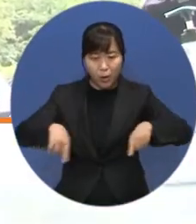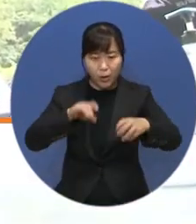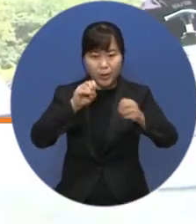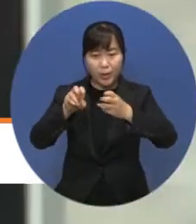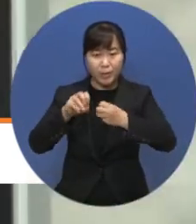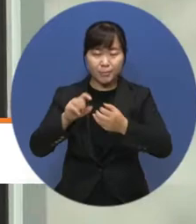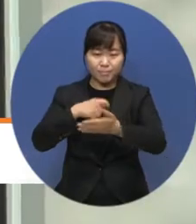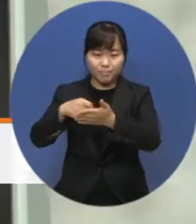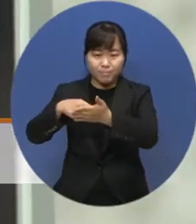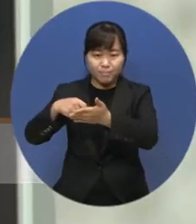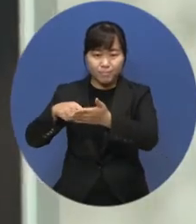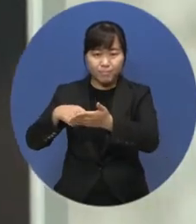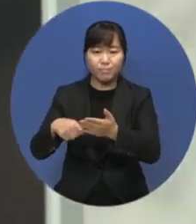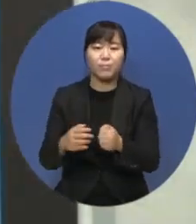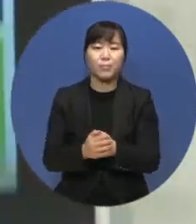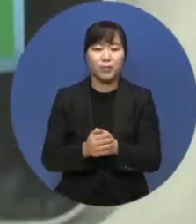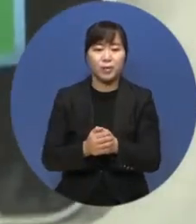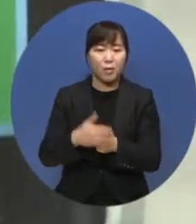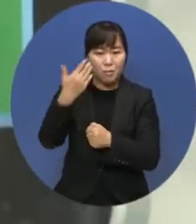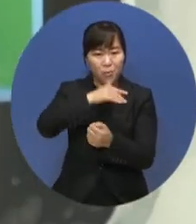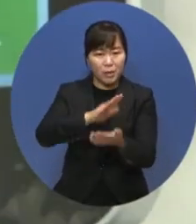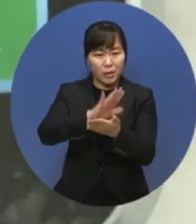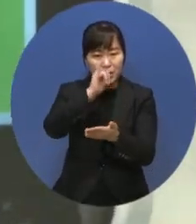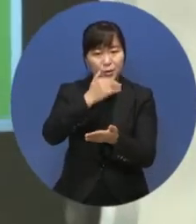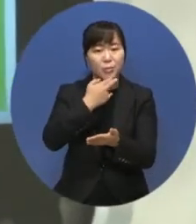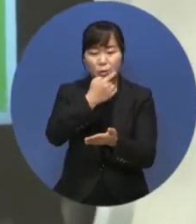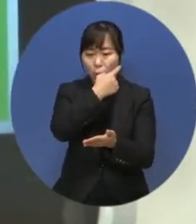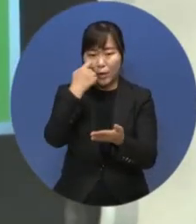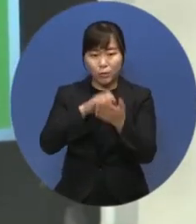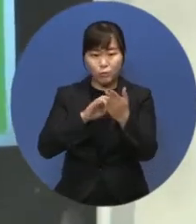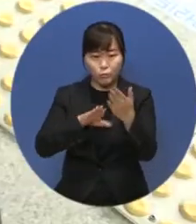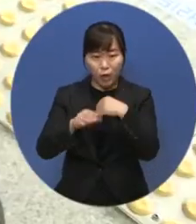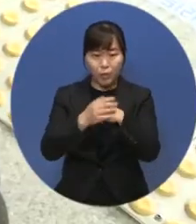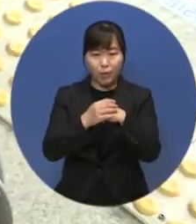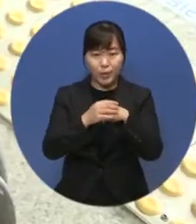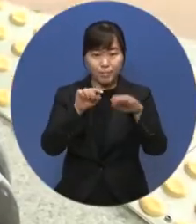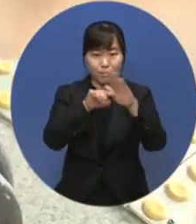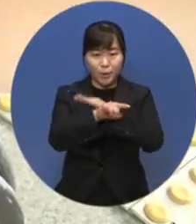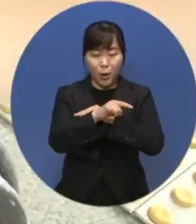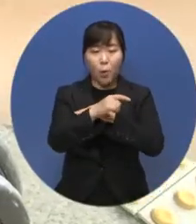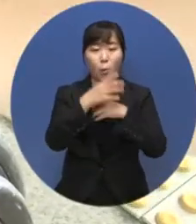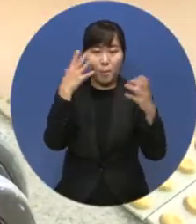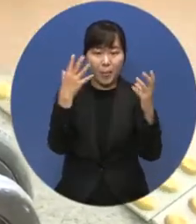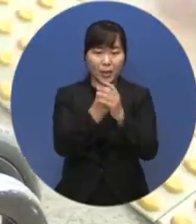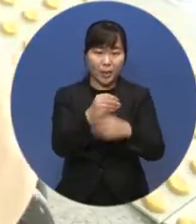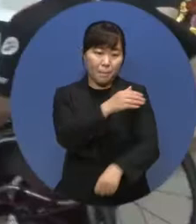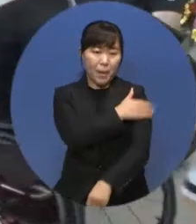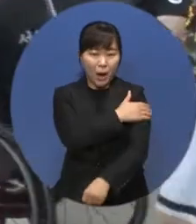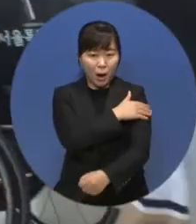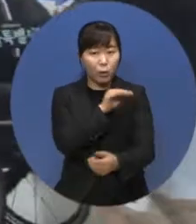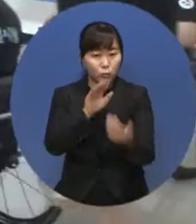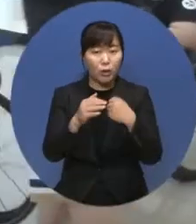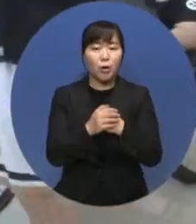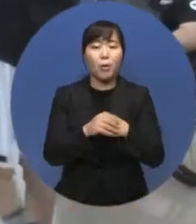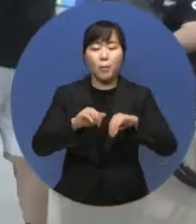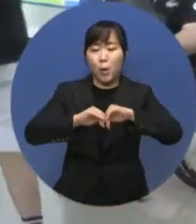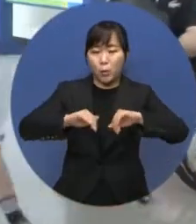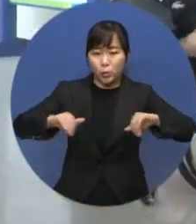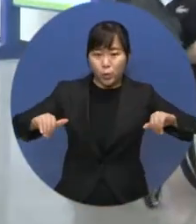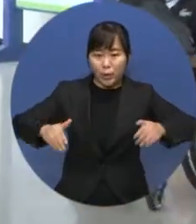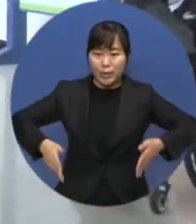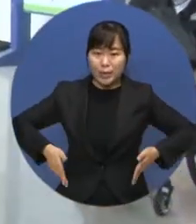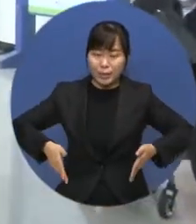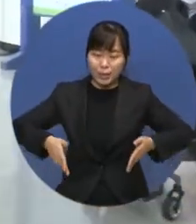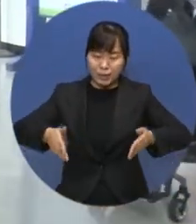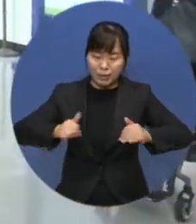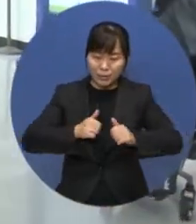작성합니다. 발열 확인 등을 진행하고 출입 절차가 완료됐다는 표식을 붙이고 나면 별도로 마련된 통로를